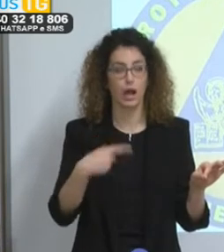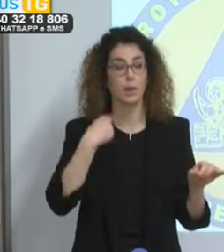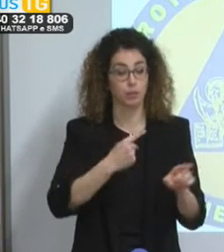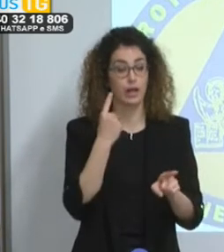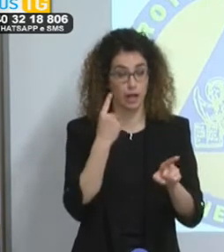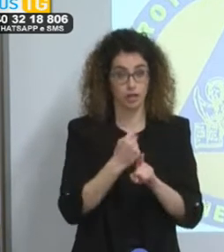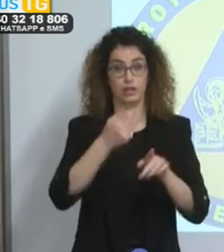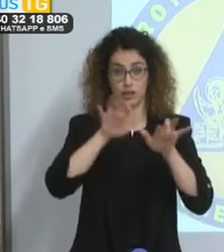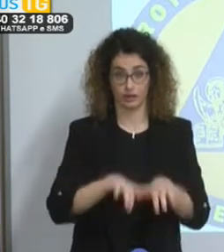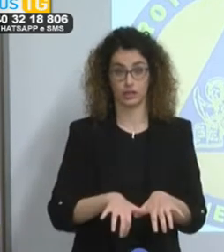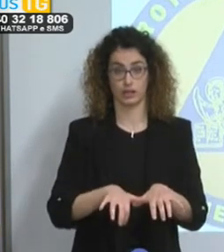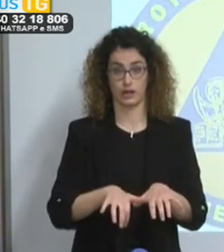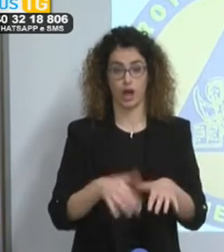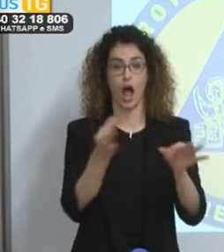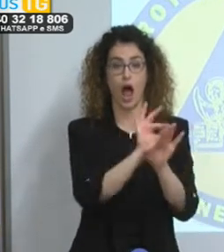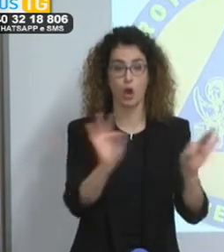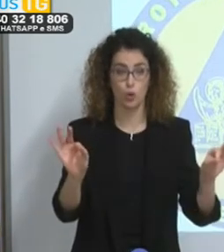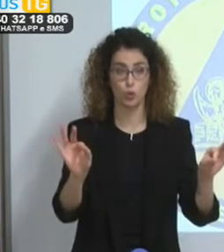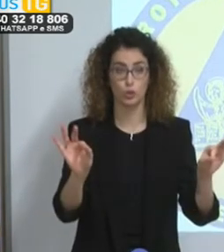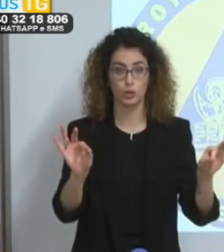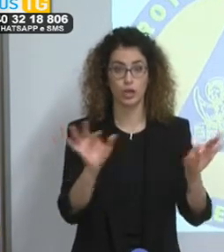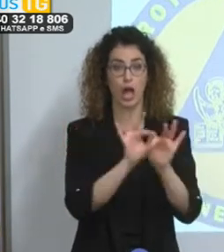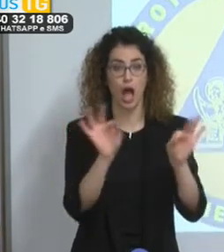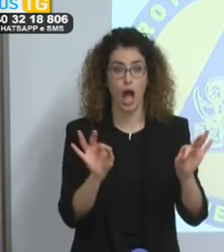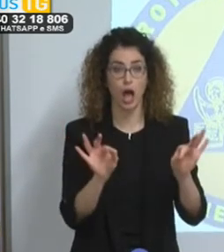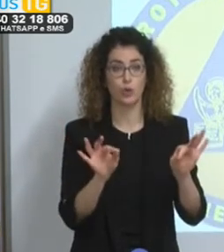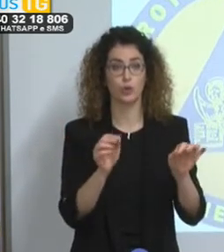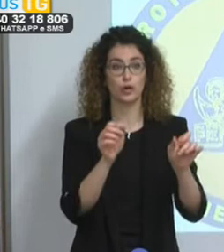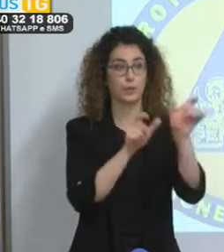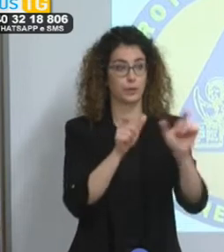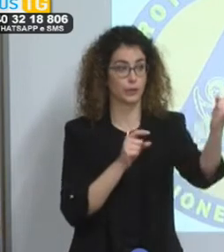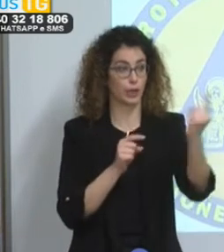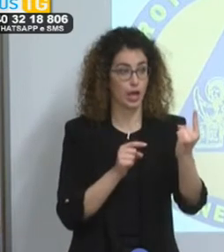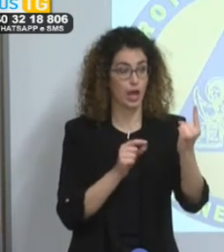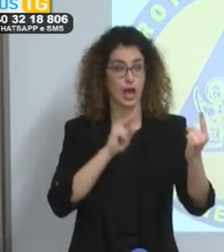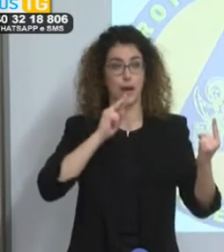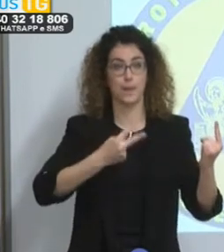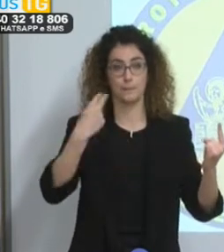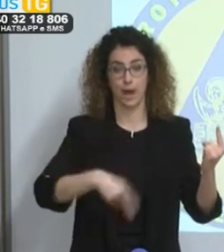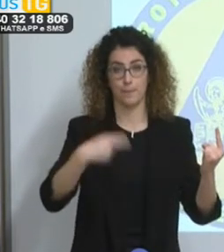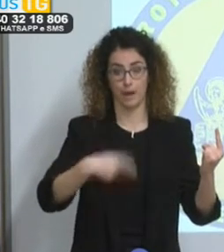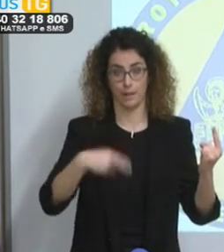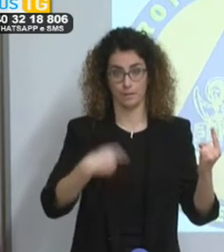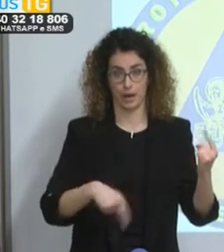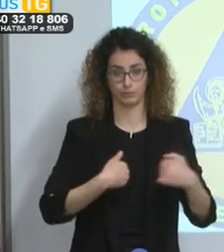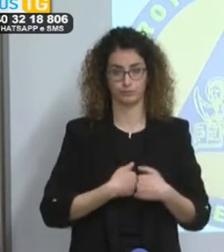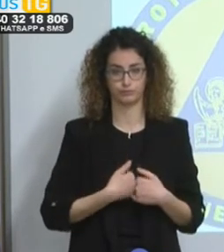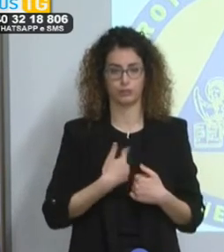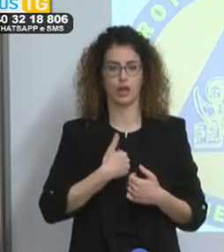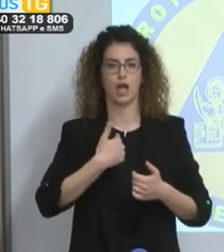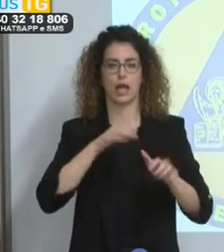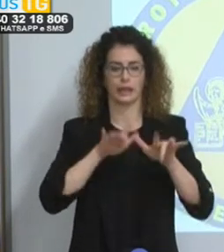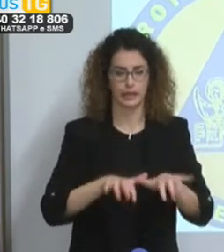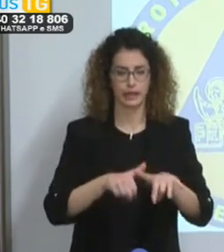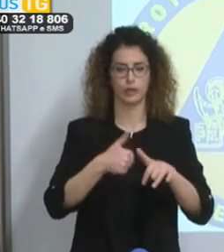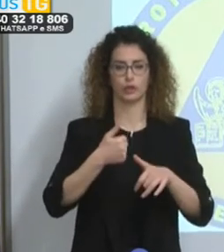scrivere, alcuni, non sindaci, alcuni interpellati non rispondono. Abbiamo scritto, abbiamo mandato